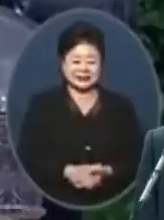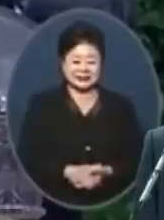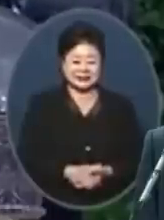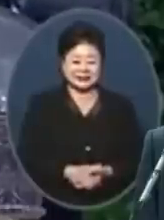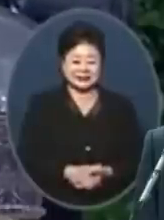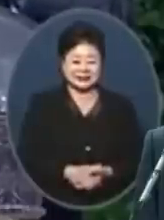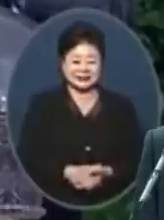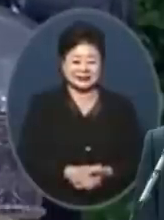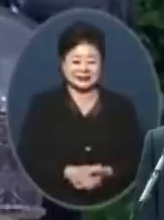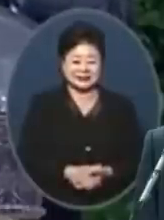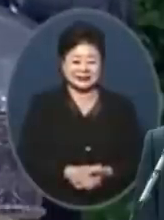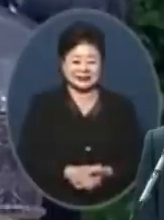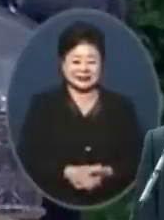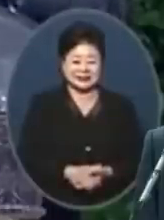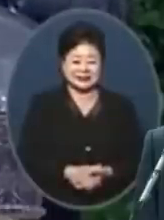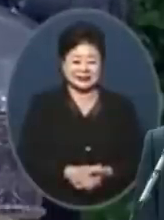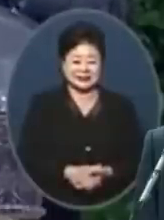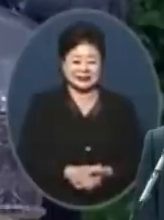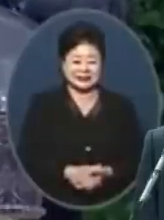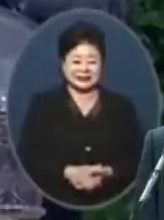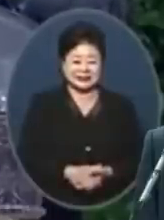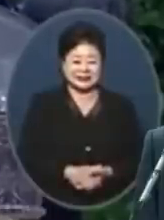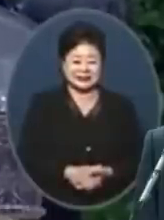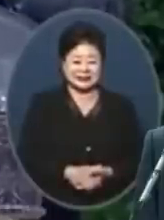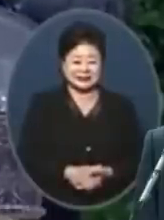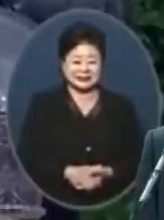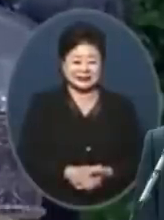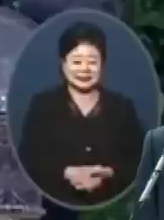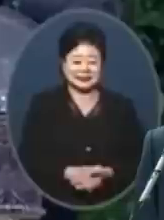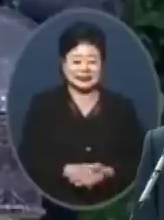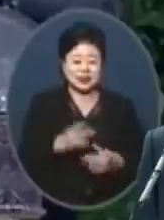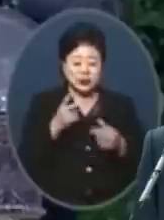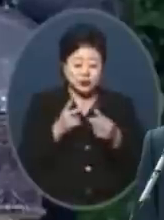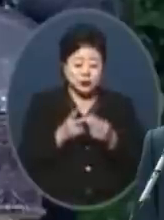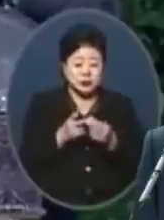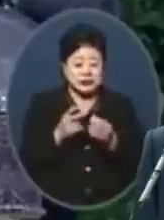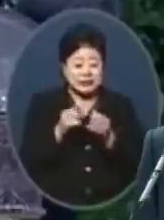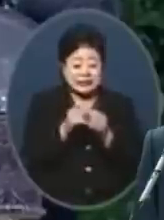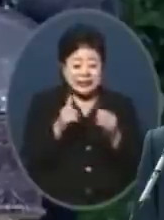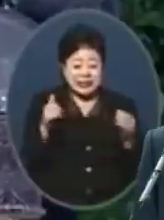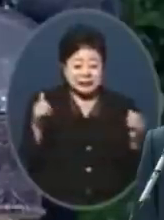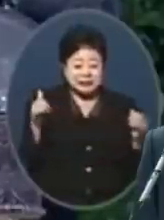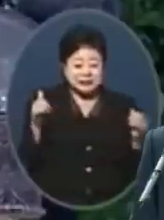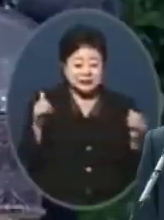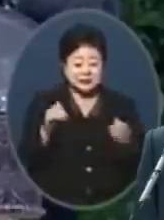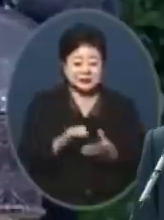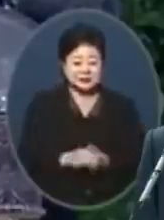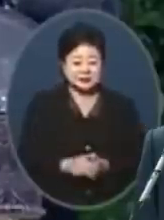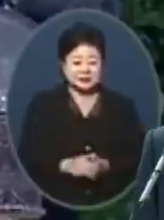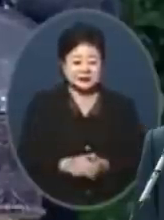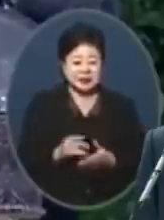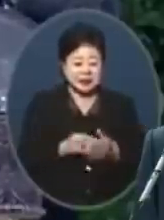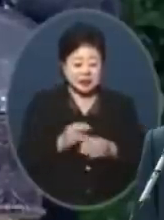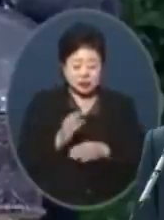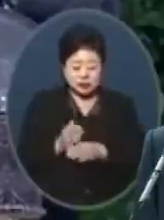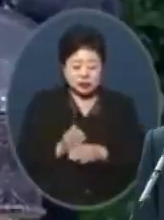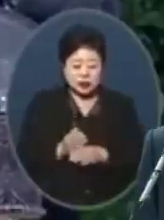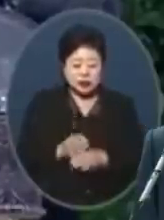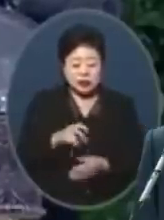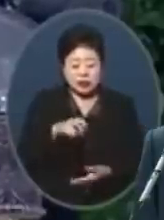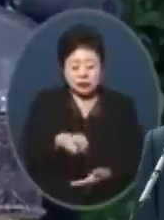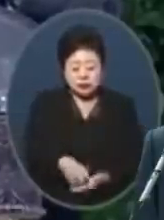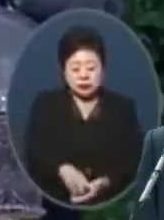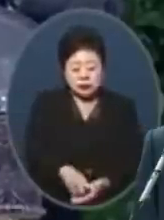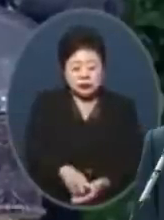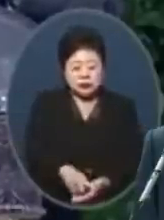the first man was looking up to the sky and walking on the bridge. 둘 번째 사람은 다리 중간에